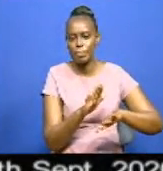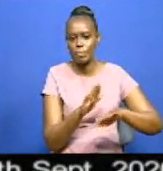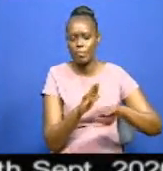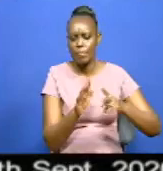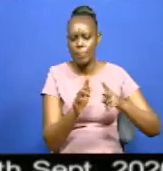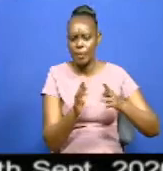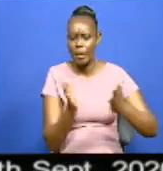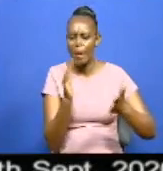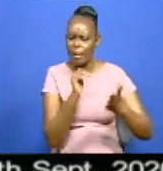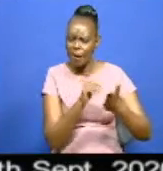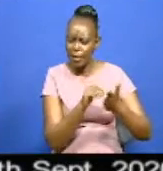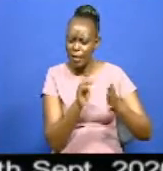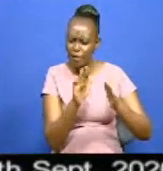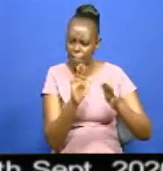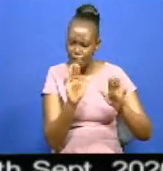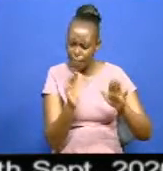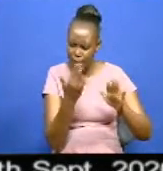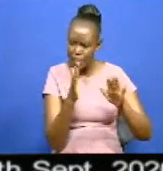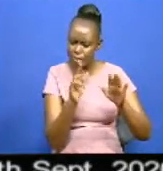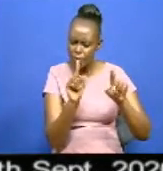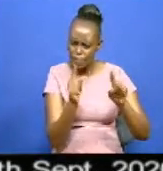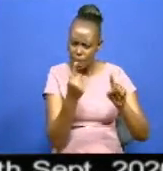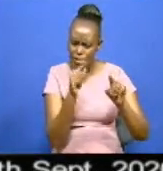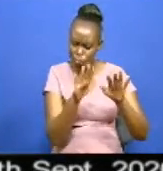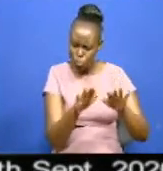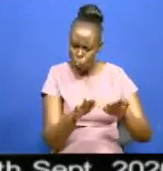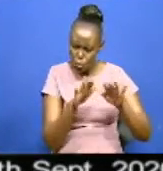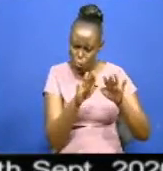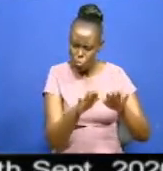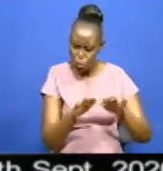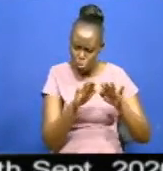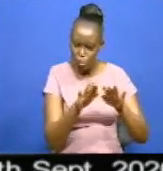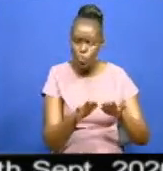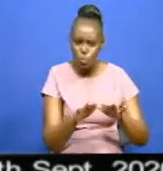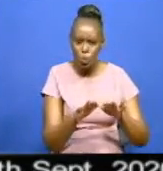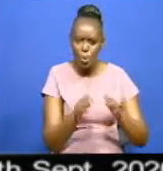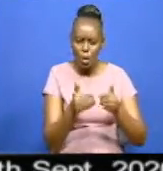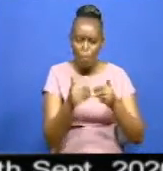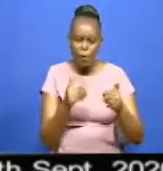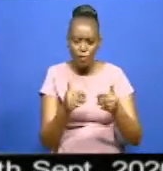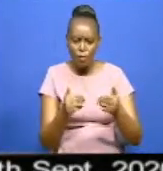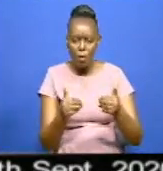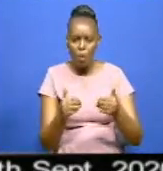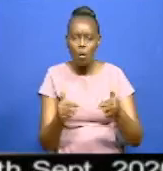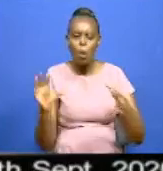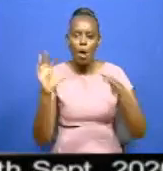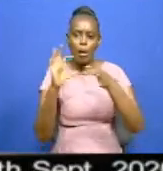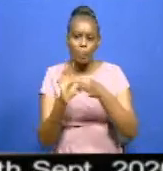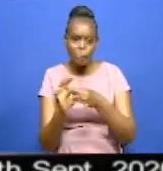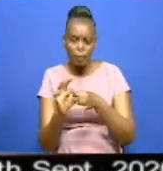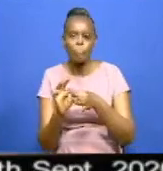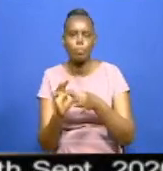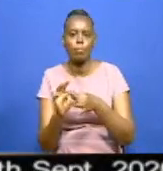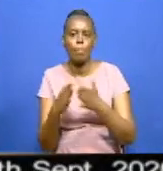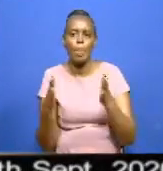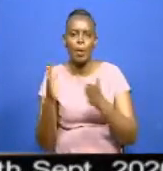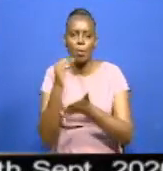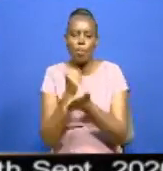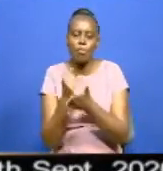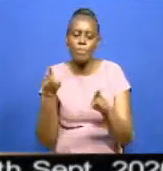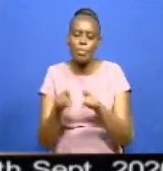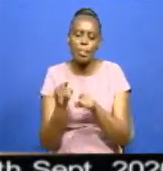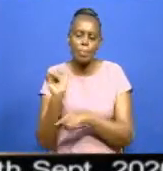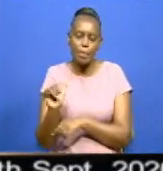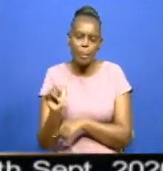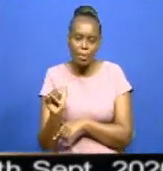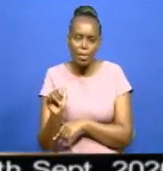aanzishwe kutambaa kwanza kabla hajafika kwenye kazi ya ofisi kubwa kama hiyo. Natoa shukurani kwa